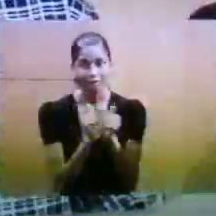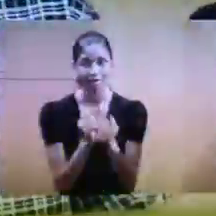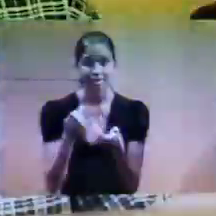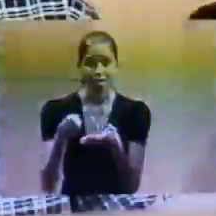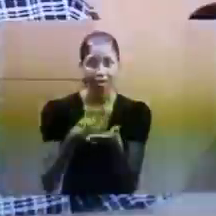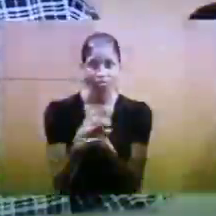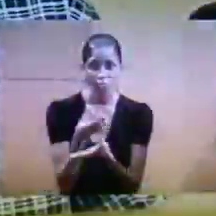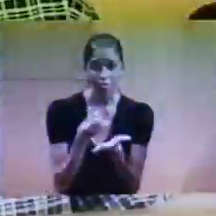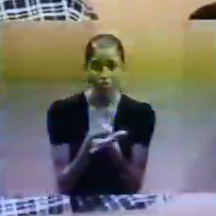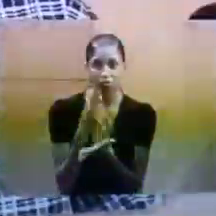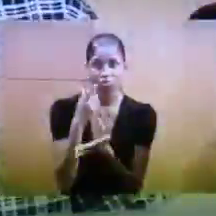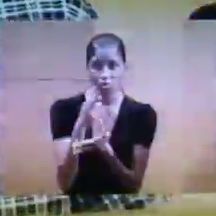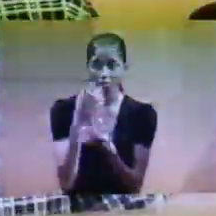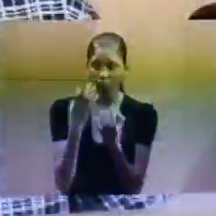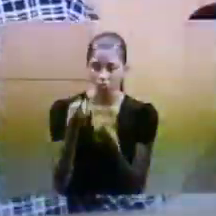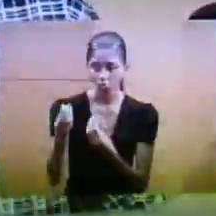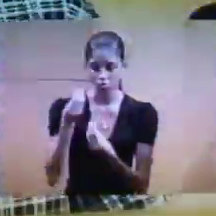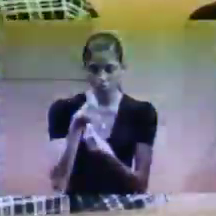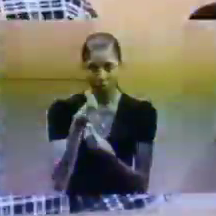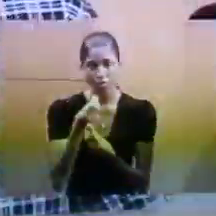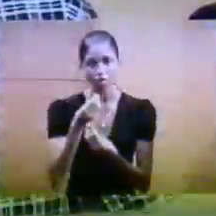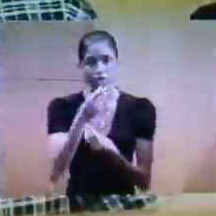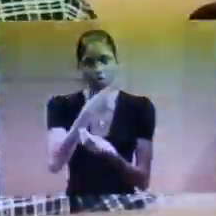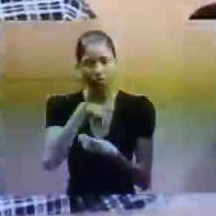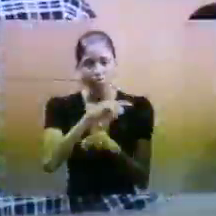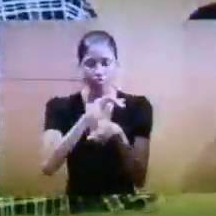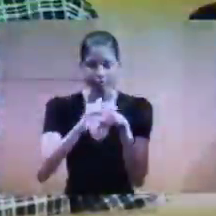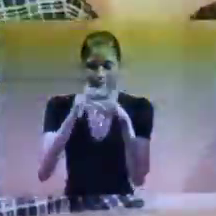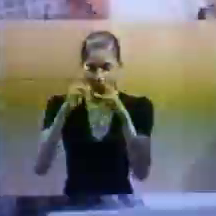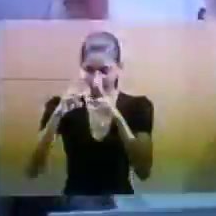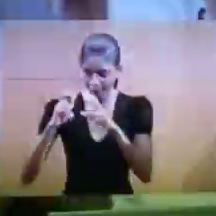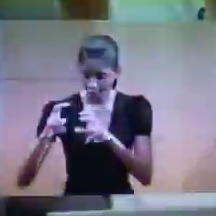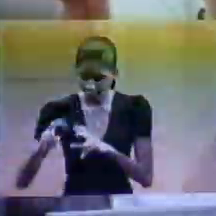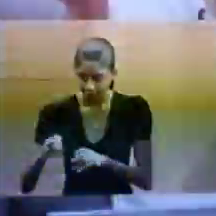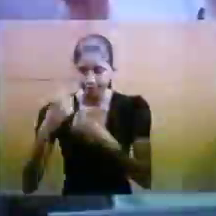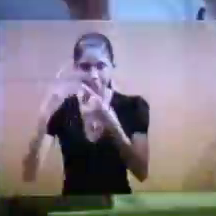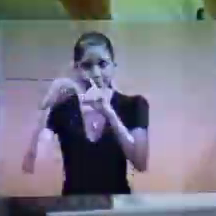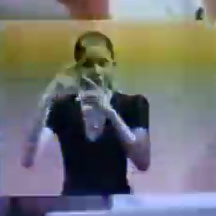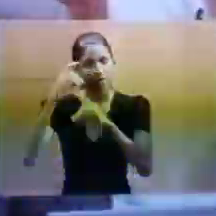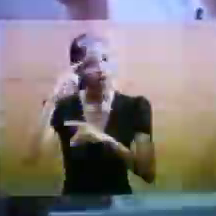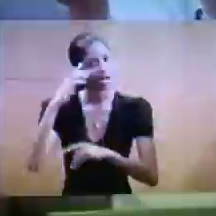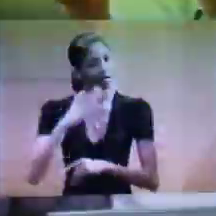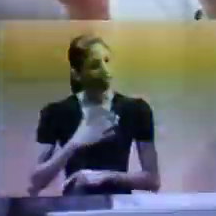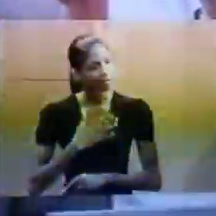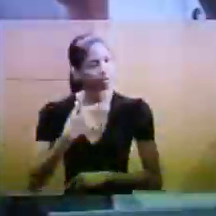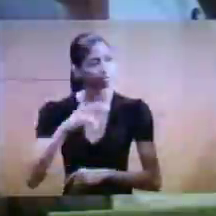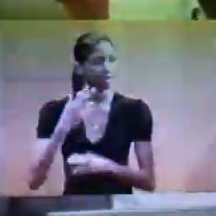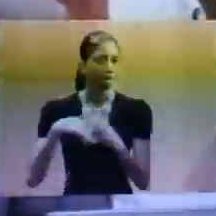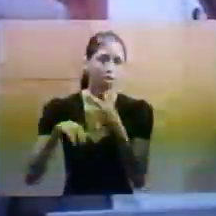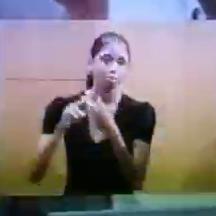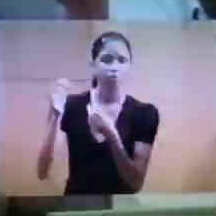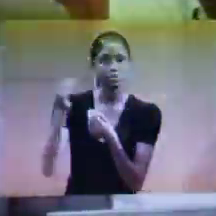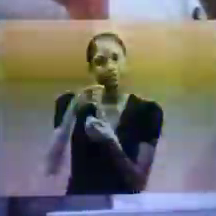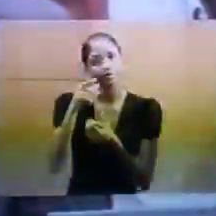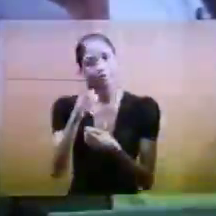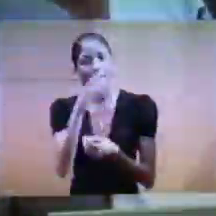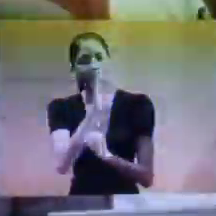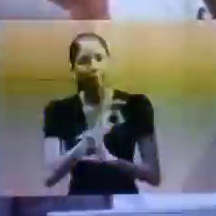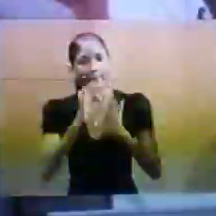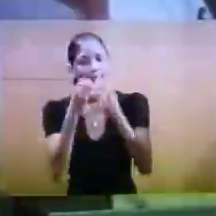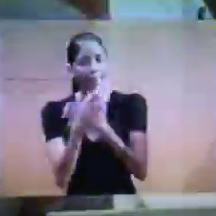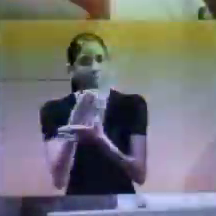informations que vous voulez bien nous transmettre, nous fondons notre analyse et nous défendons notre point de vue, puis vous répondez pour dire vous n'êtes même pas au courant